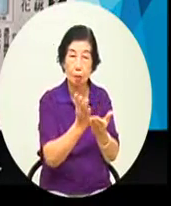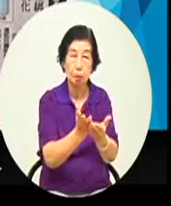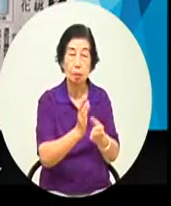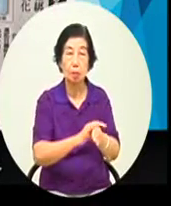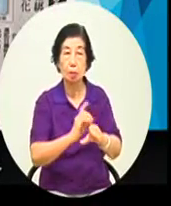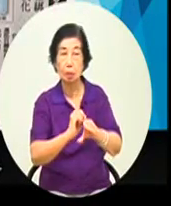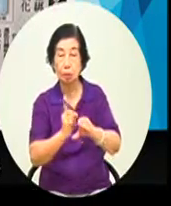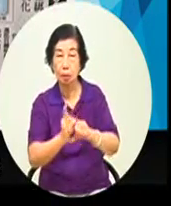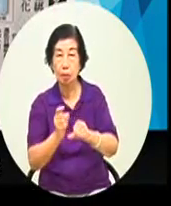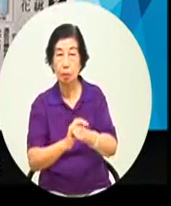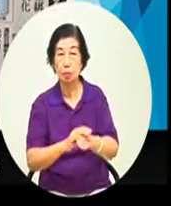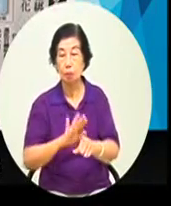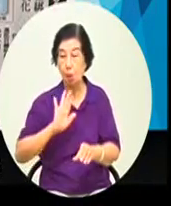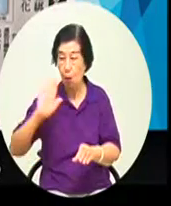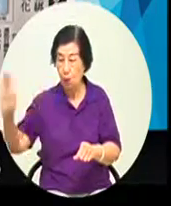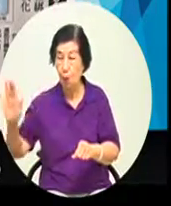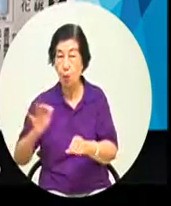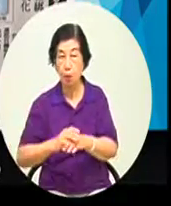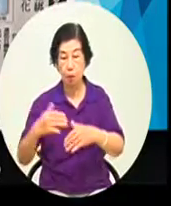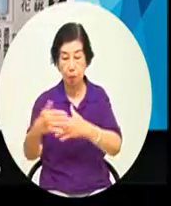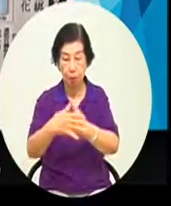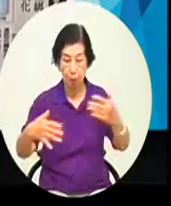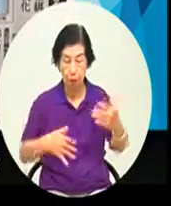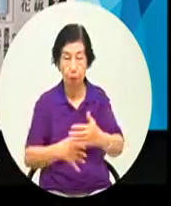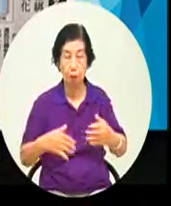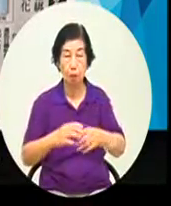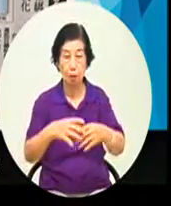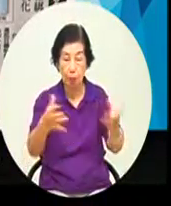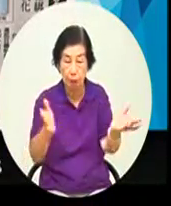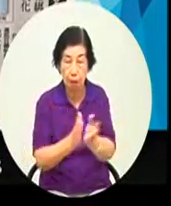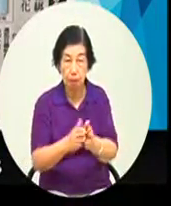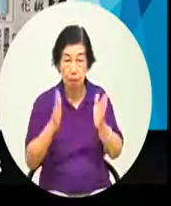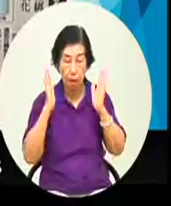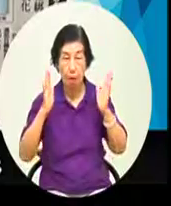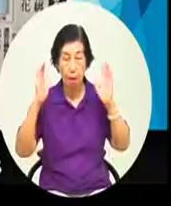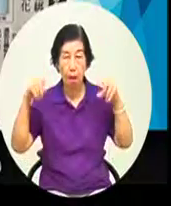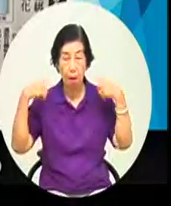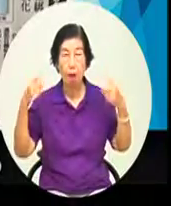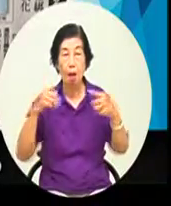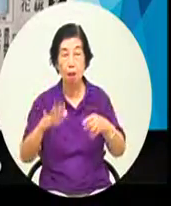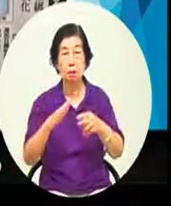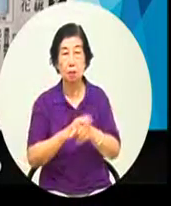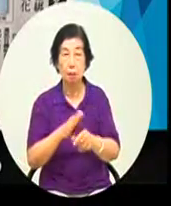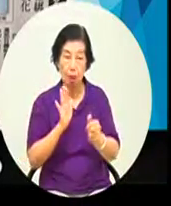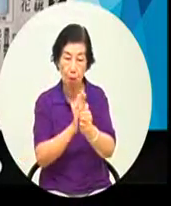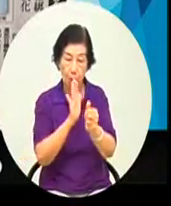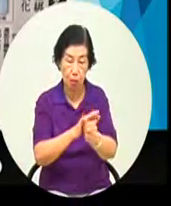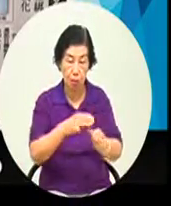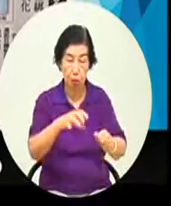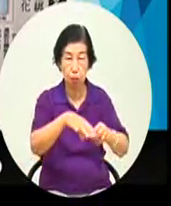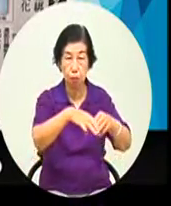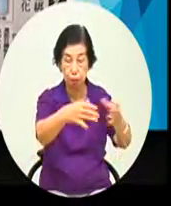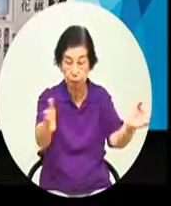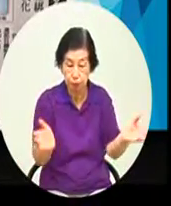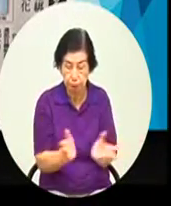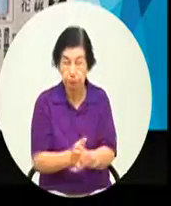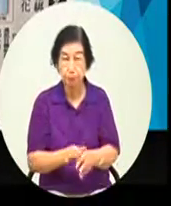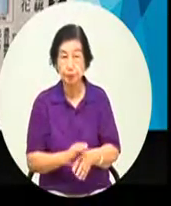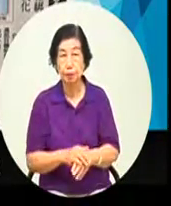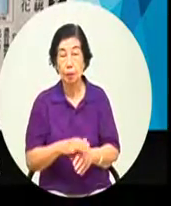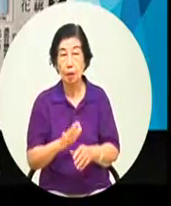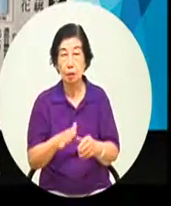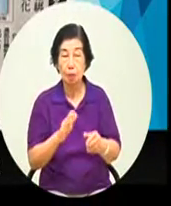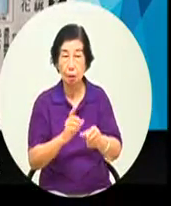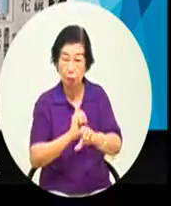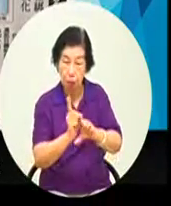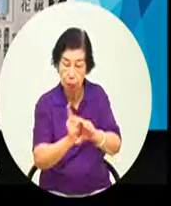于交通部的一个正常的一个推动的范围哈。因为这个多元化的计程车推出，主要是希